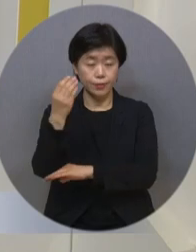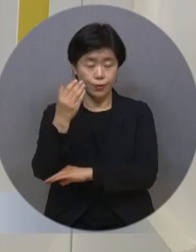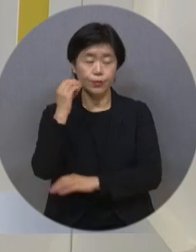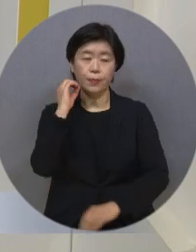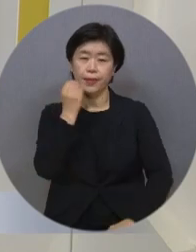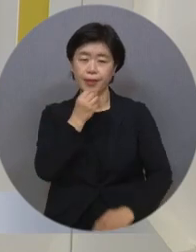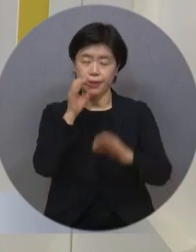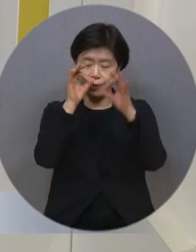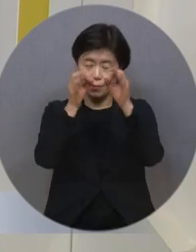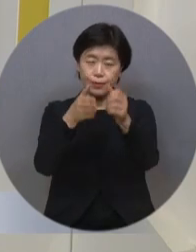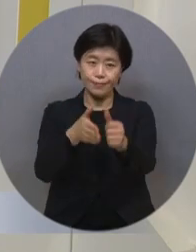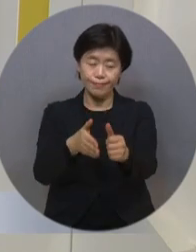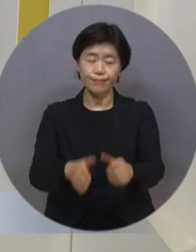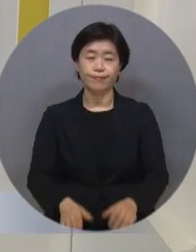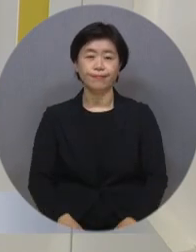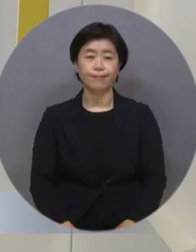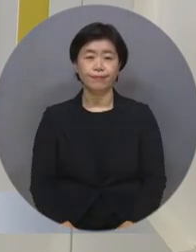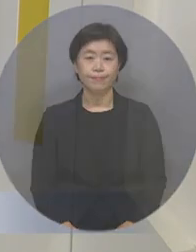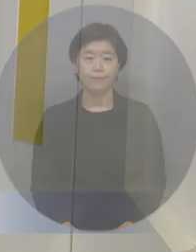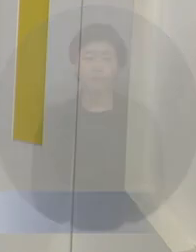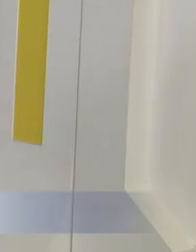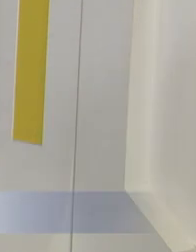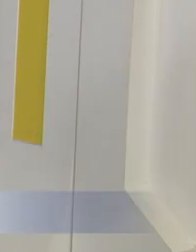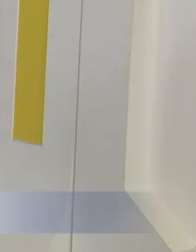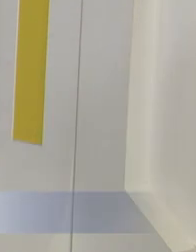웰페어뉴스 홈페이지를 통해 확인할 수 있습니다